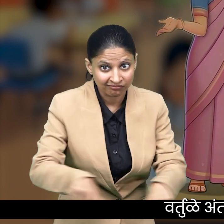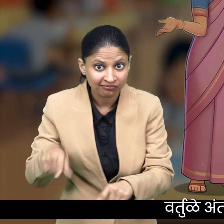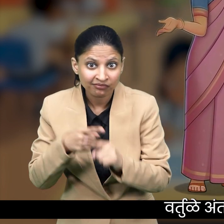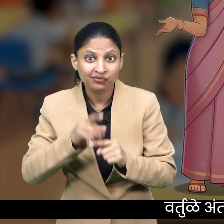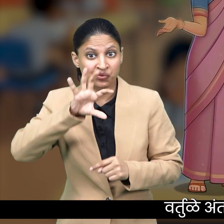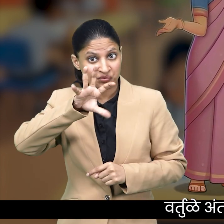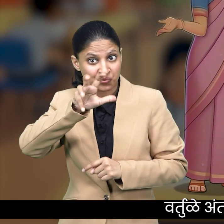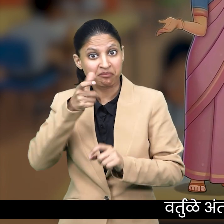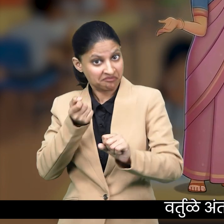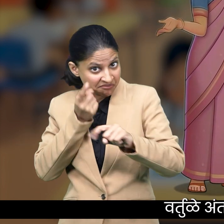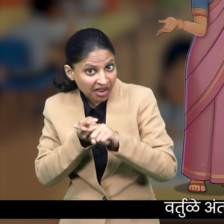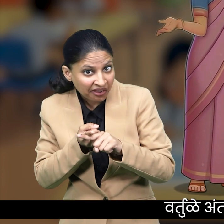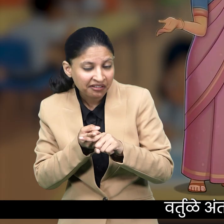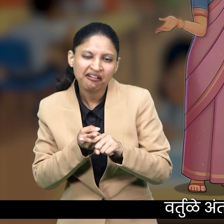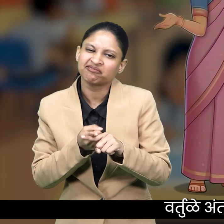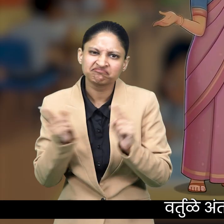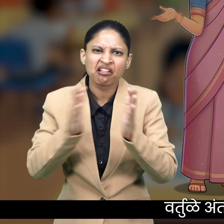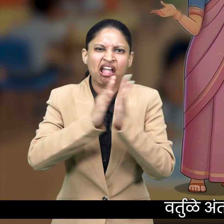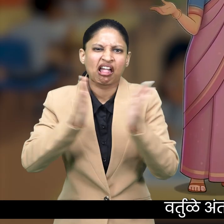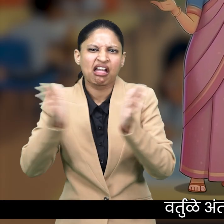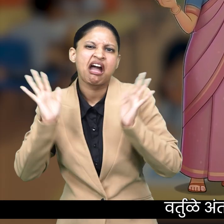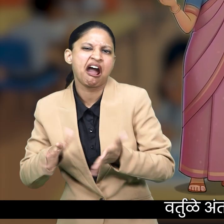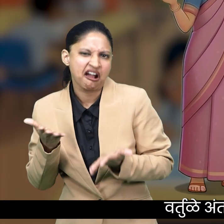वर्तुळे अंतराशिवाय जागा टाईल करत नाहीत,